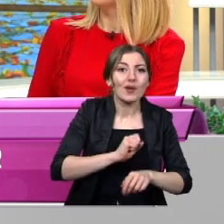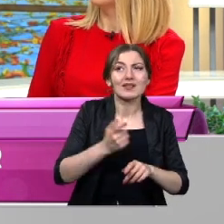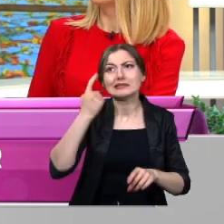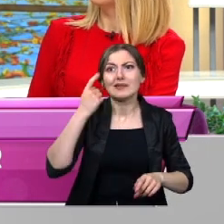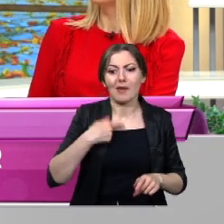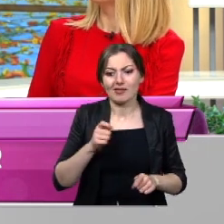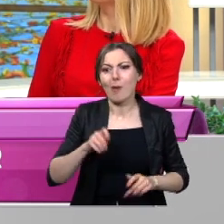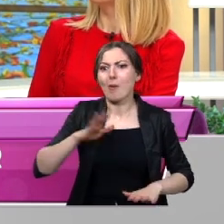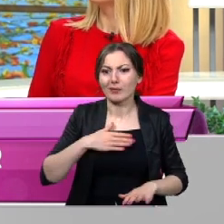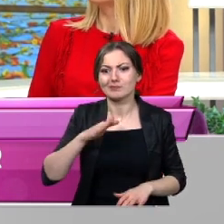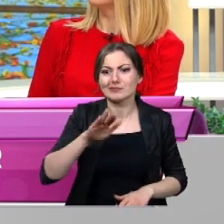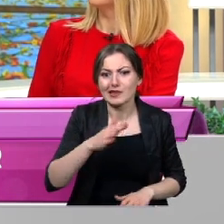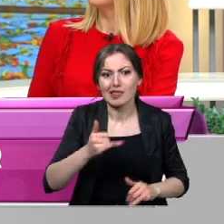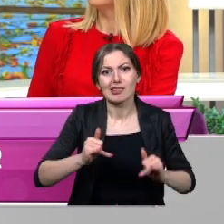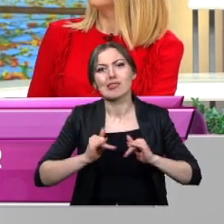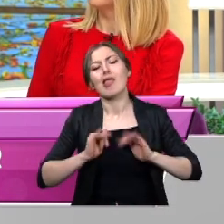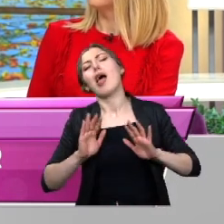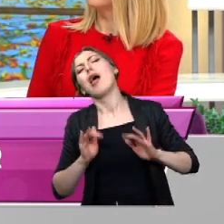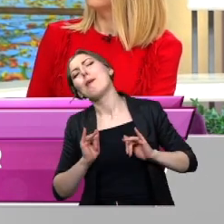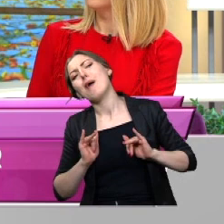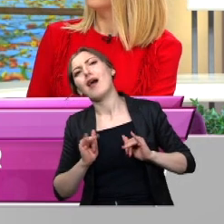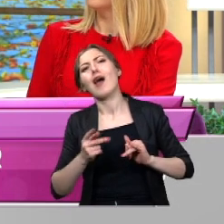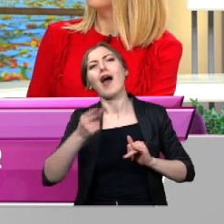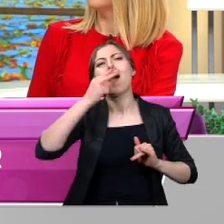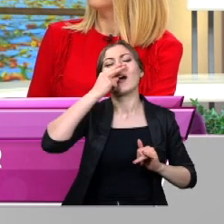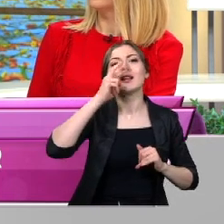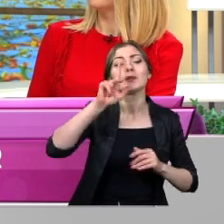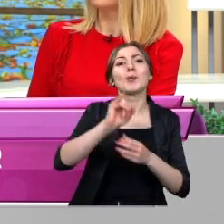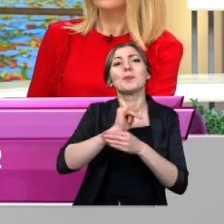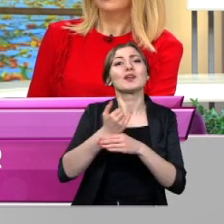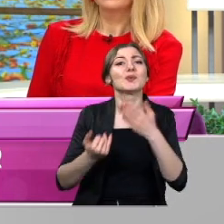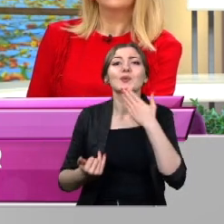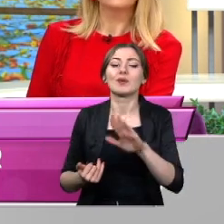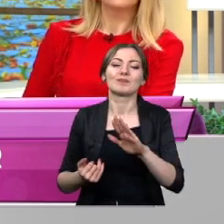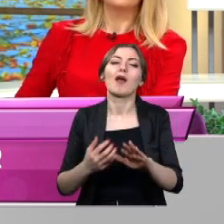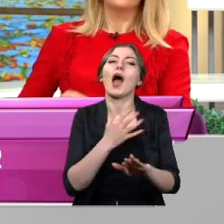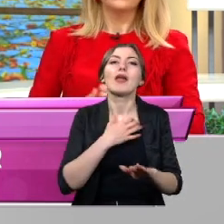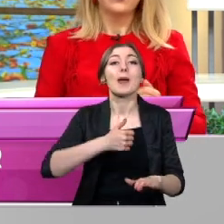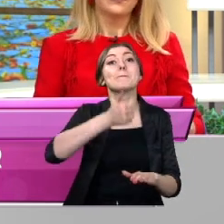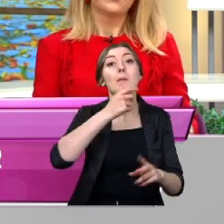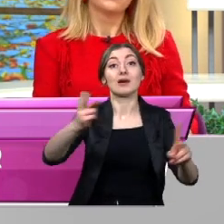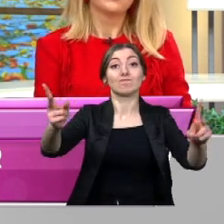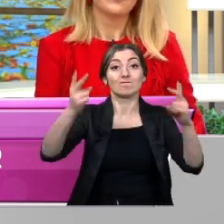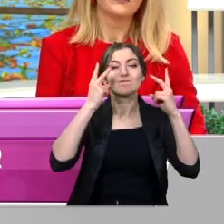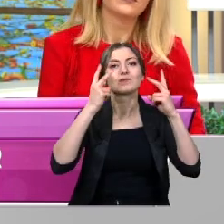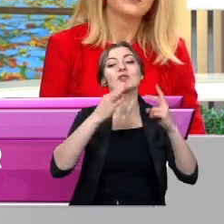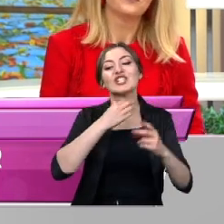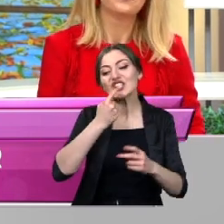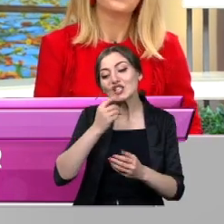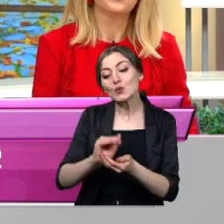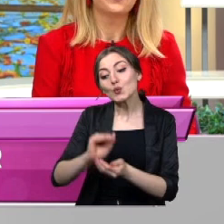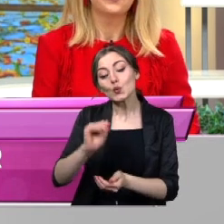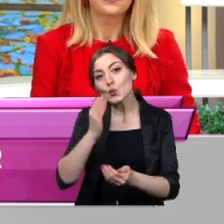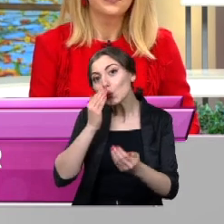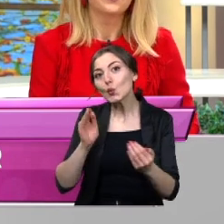da zaten adım atamaz bir tek tembellik bir tek alışkanlık değil Çünkü öyle bir becerisi yok Evet anneler babalar çocuklarımıza yaşına uygun